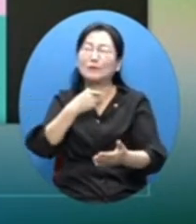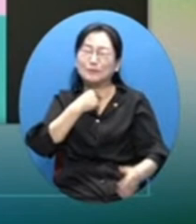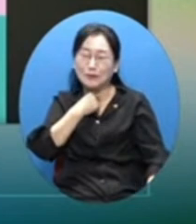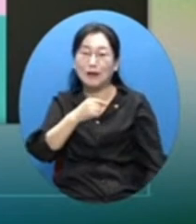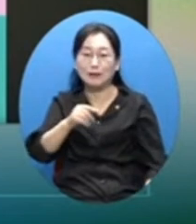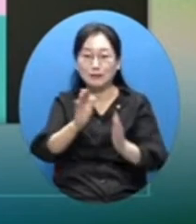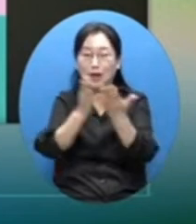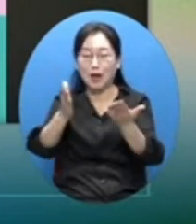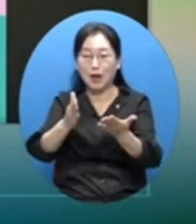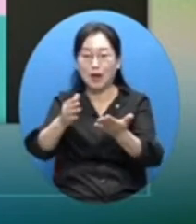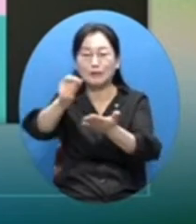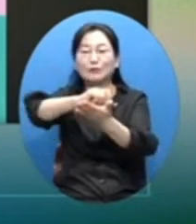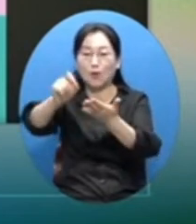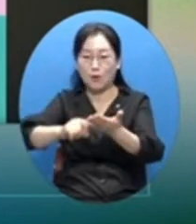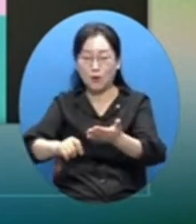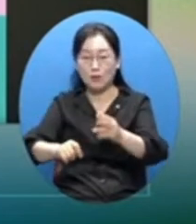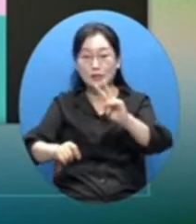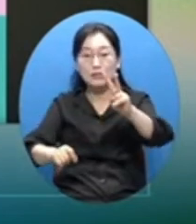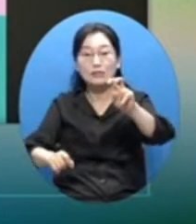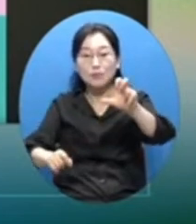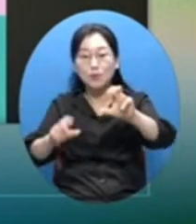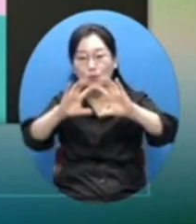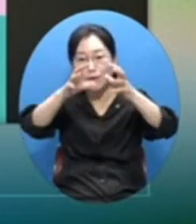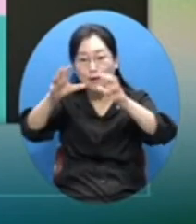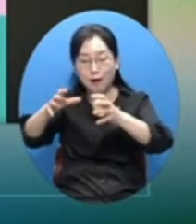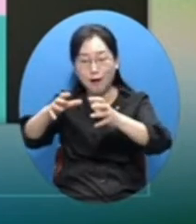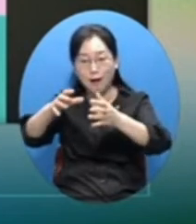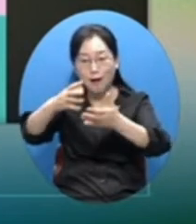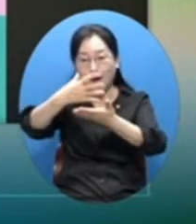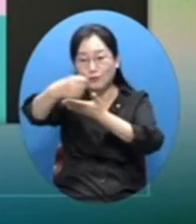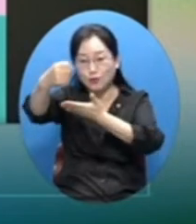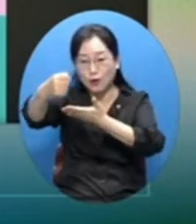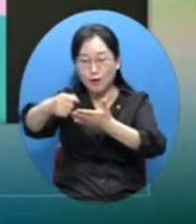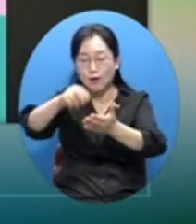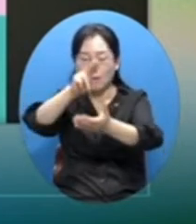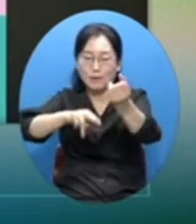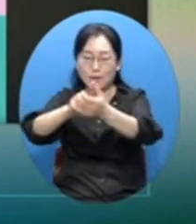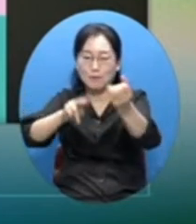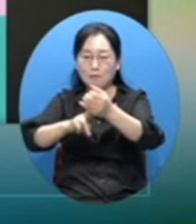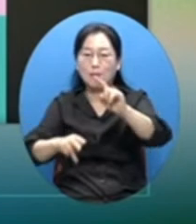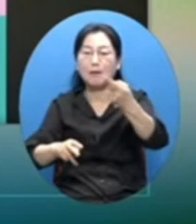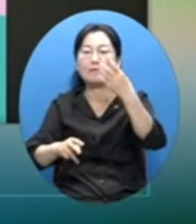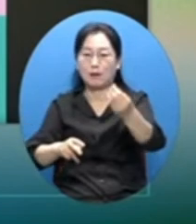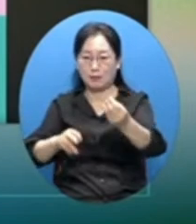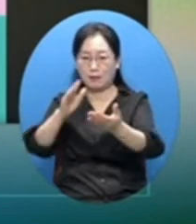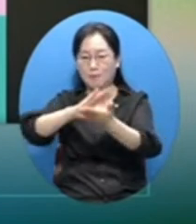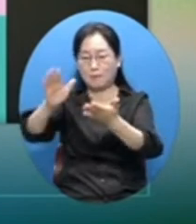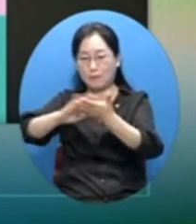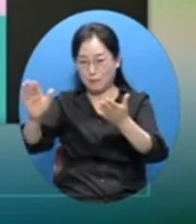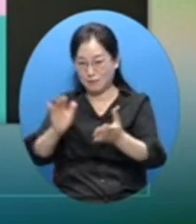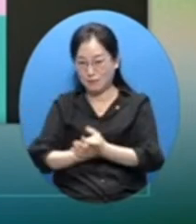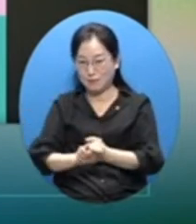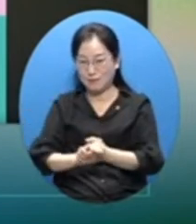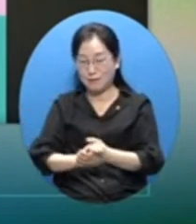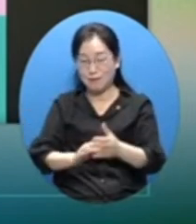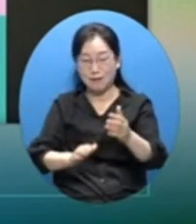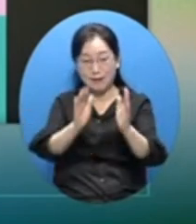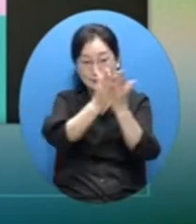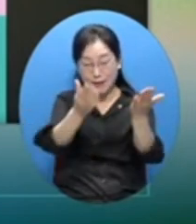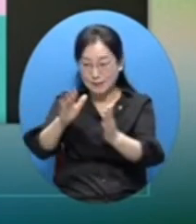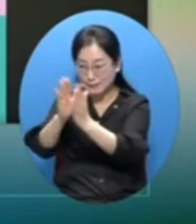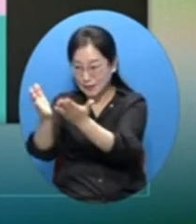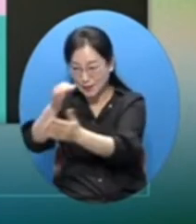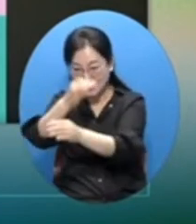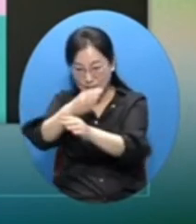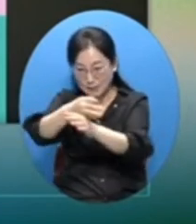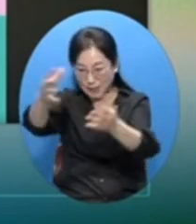25개국에 출간되었고 전 세계 약 100만 부가 판매되었습니다. 제가 두 책을 다 사서 보았는데 여러 가지